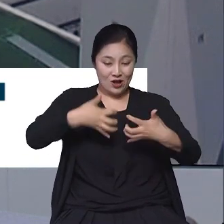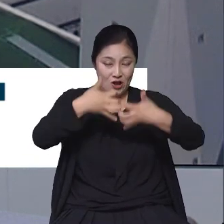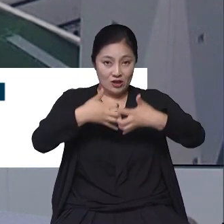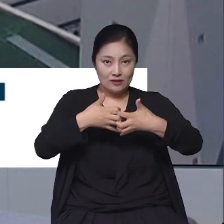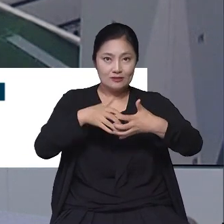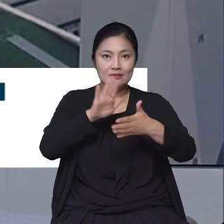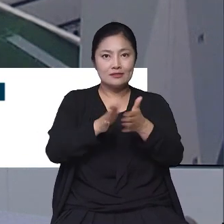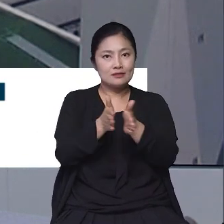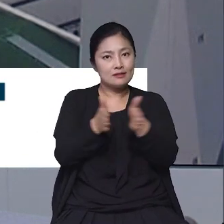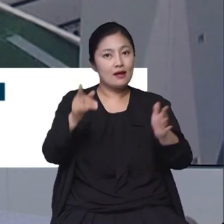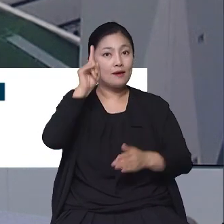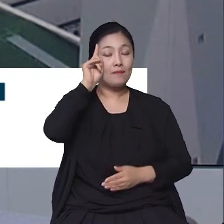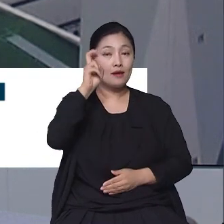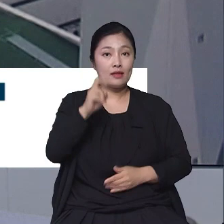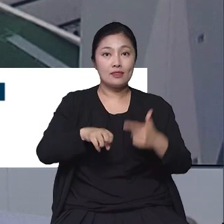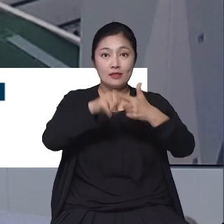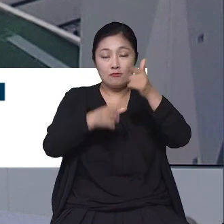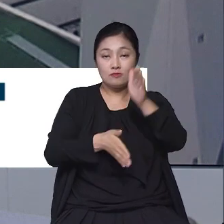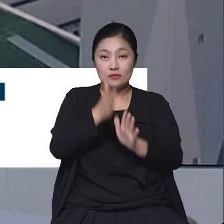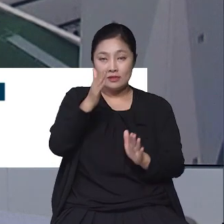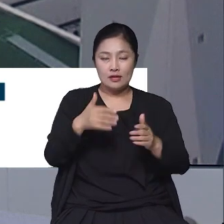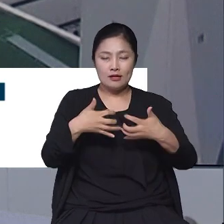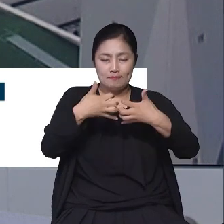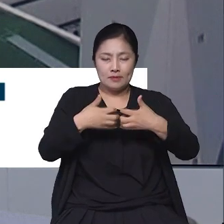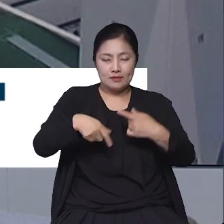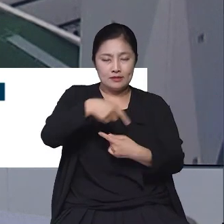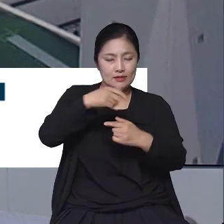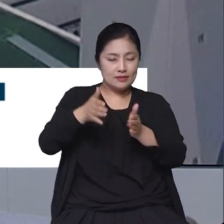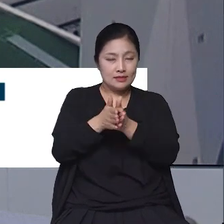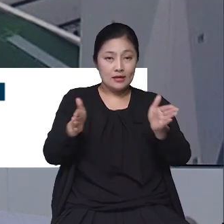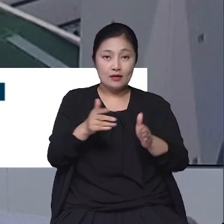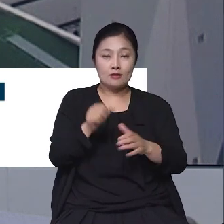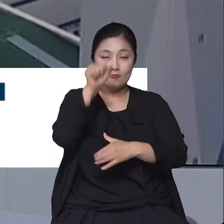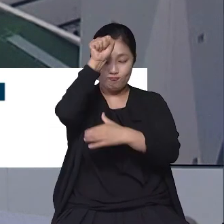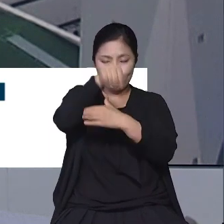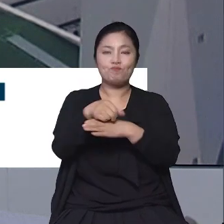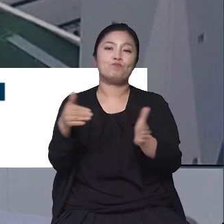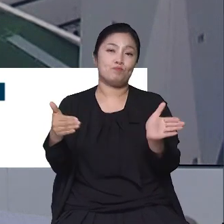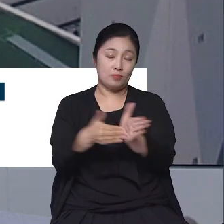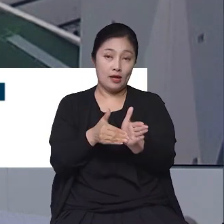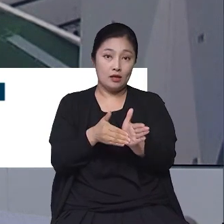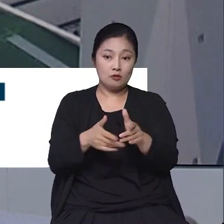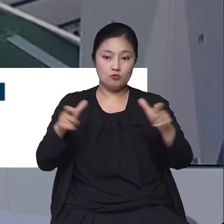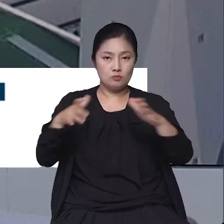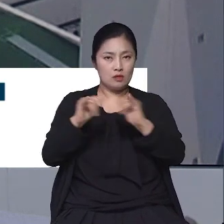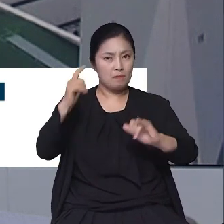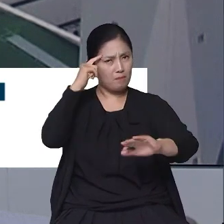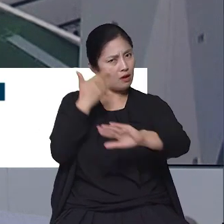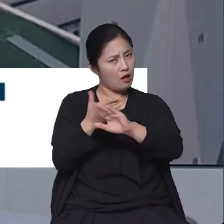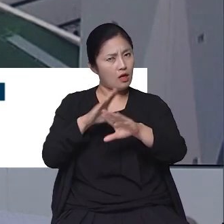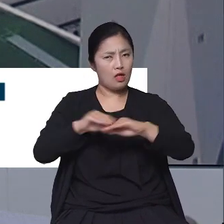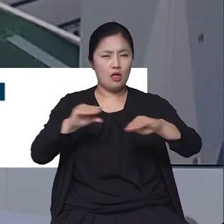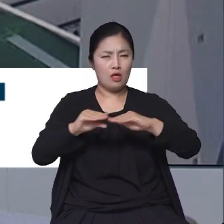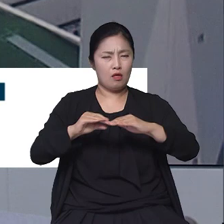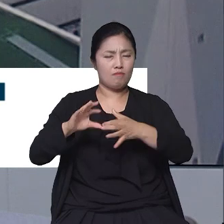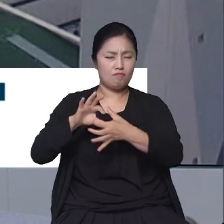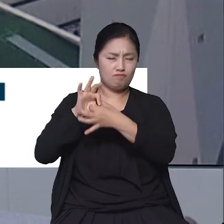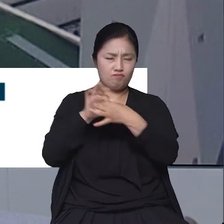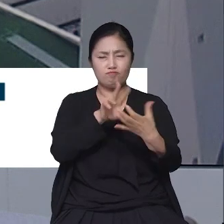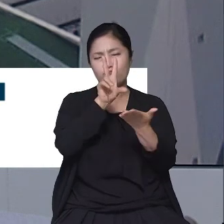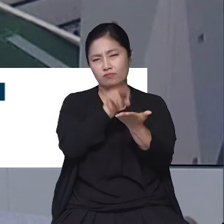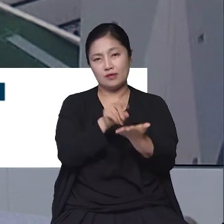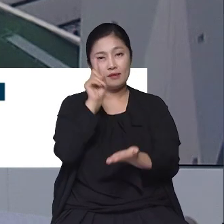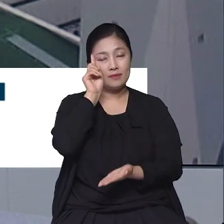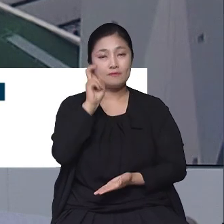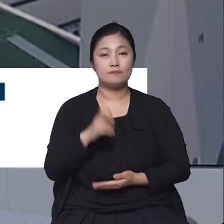초읽기에 들어갔습니다. 나주시가 발전소 사업 개시 신고를 수리했는데 주민 반발 등 아직 해결해야 할 과제도